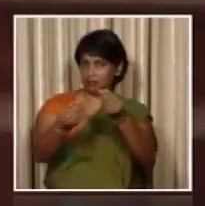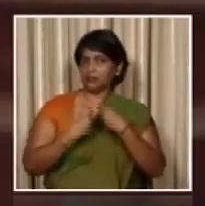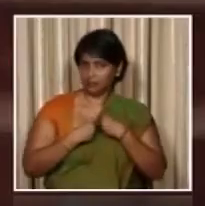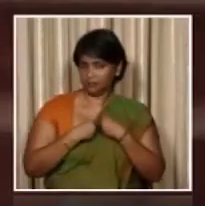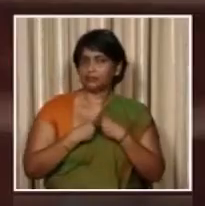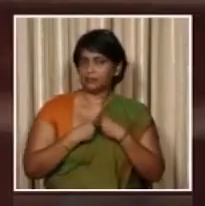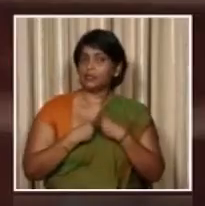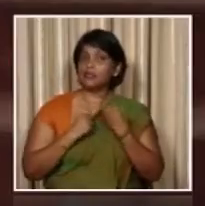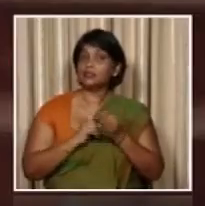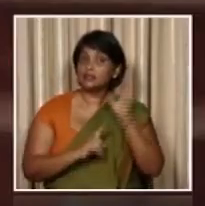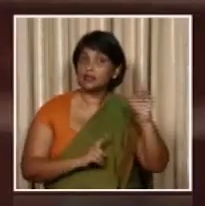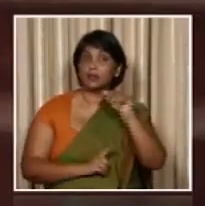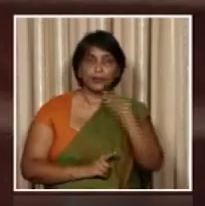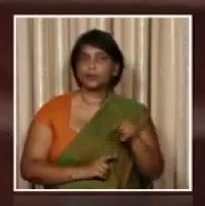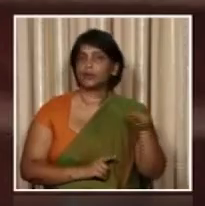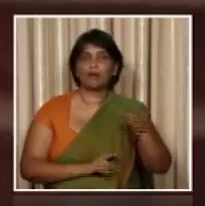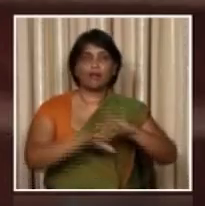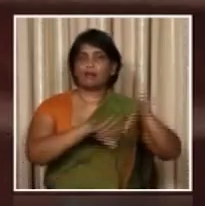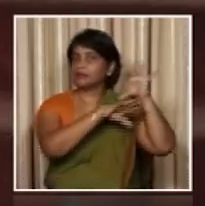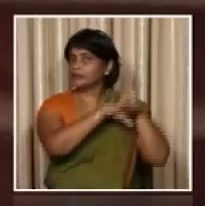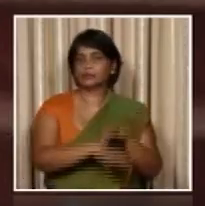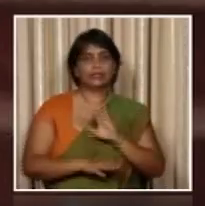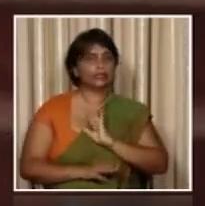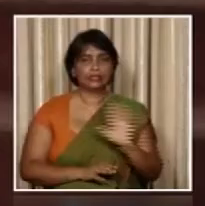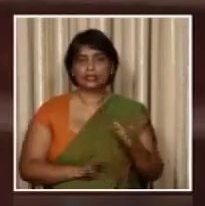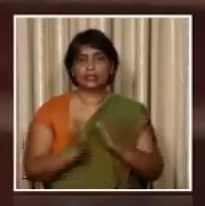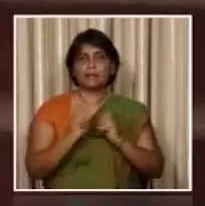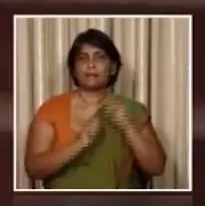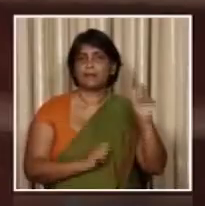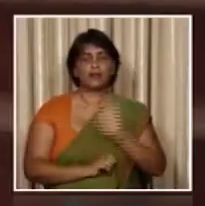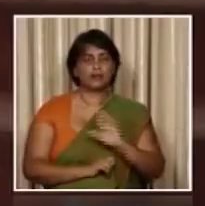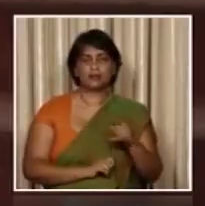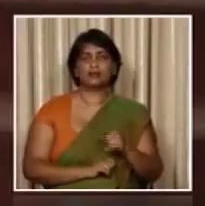හැබැයි සභාපතිවරයා කියනවා පැහැදිලිව කිසිම දරුවෙක් මැයි දිනේට සහභාගි කරන්න සල්ලි දීලා නැහැ.